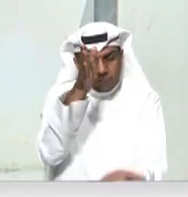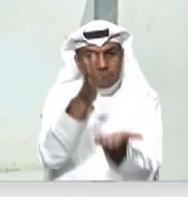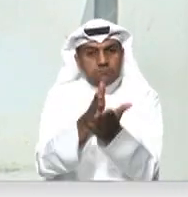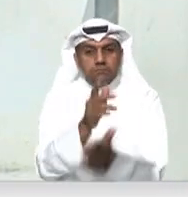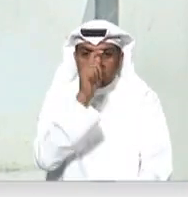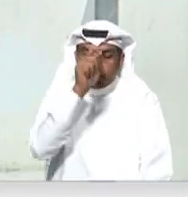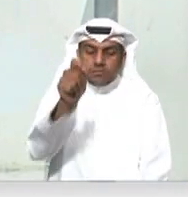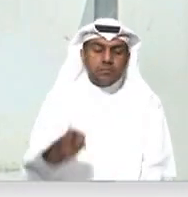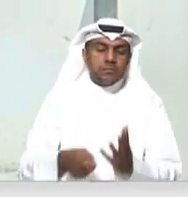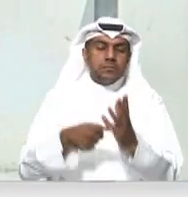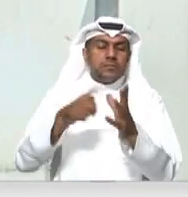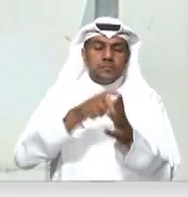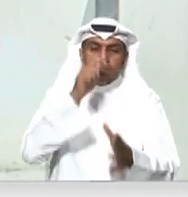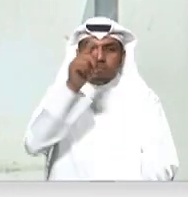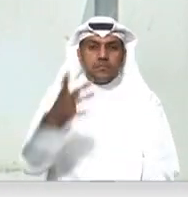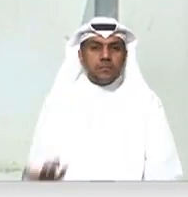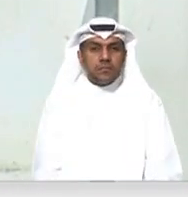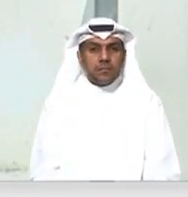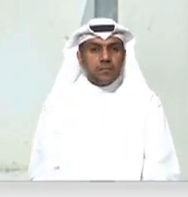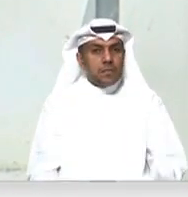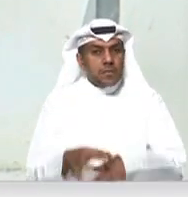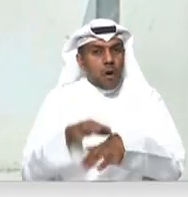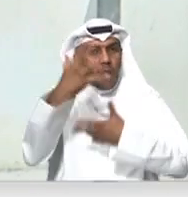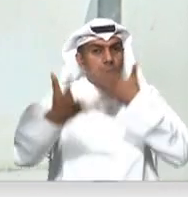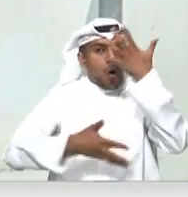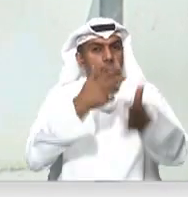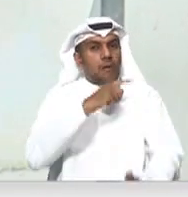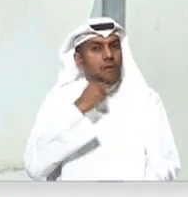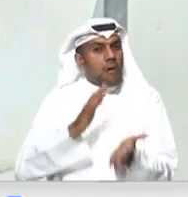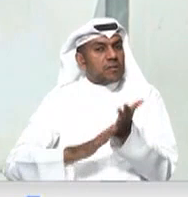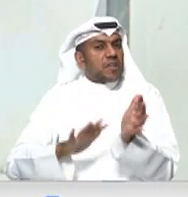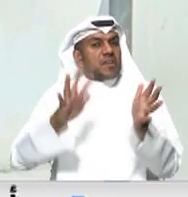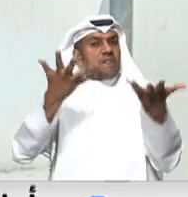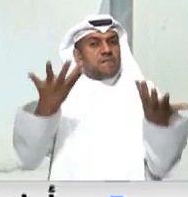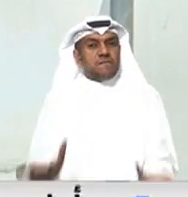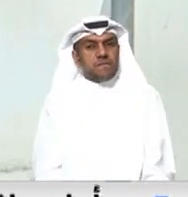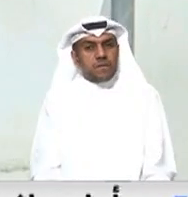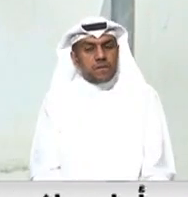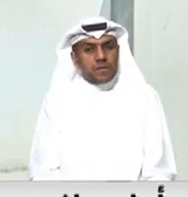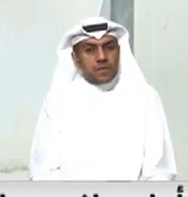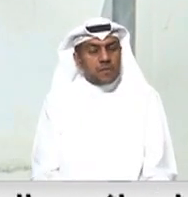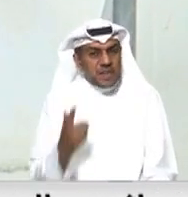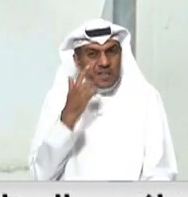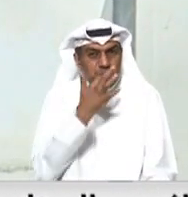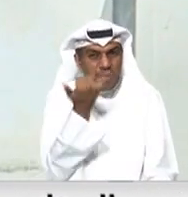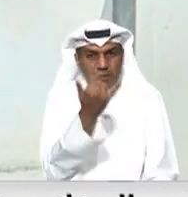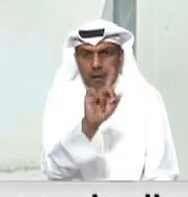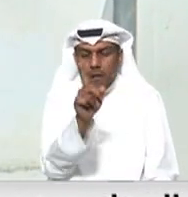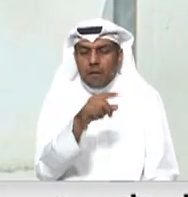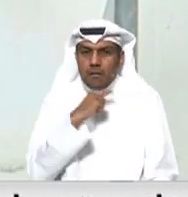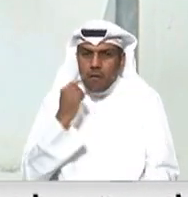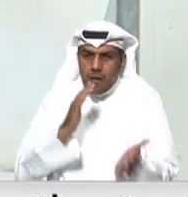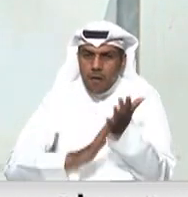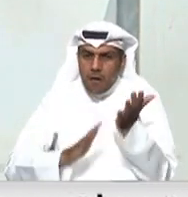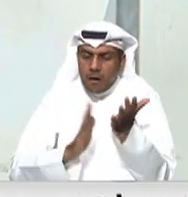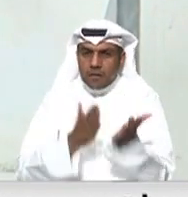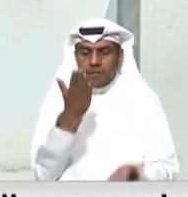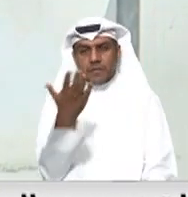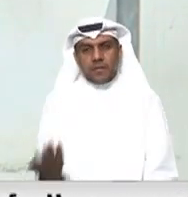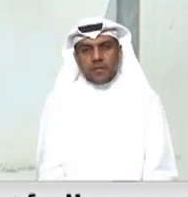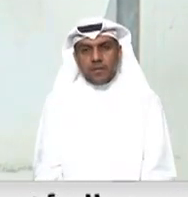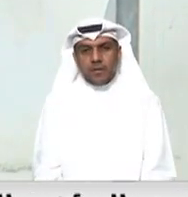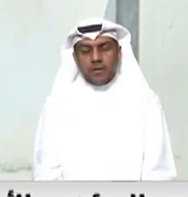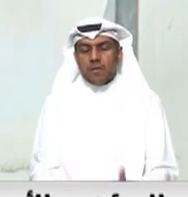الاطفاء يعني تتكلم على ارواح البشر ما تتكلم على يعني مخالفات بسيطه كلها مخالفات جسيمه وحسب قانون